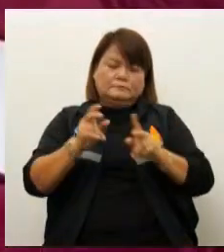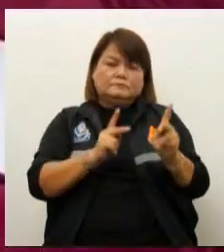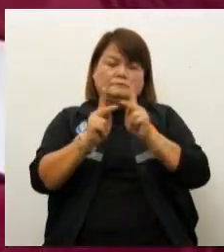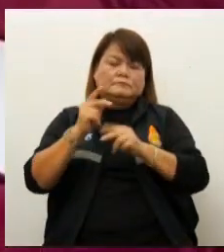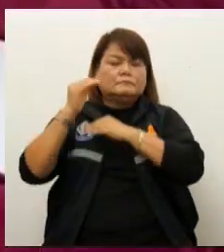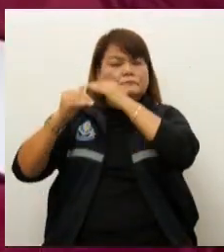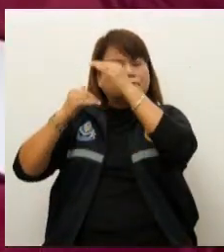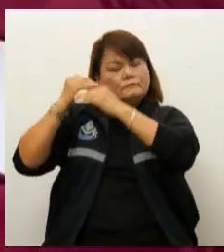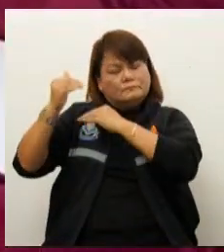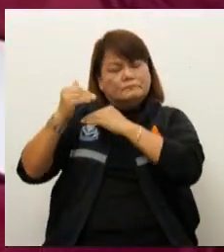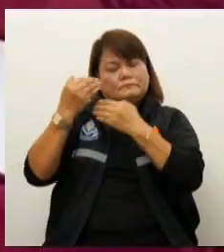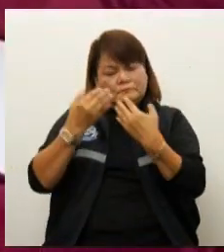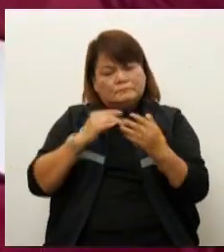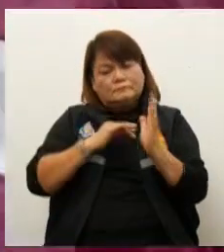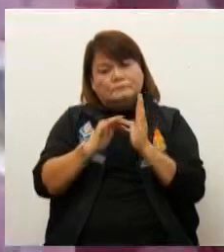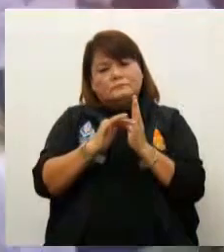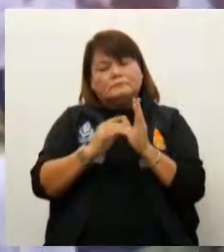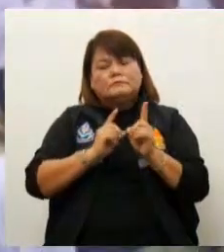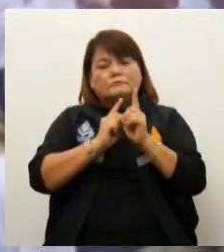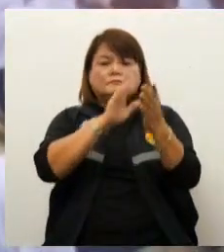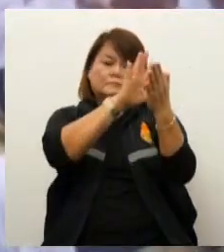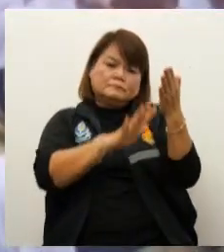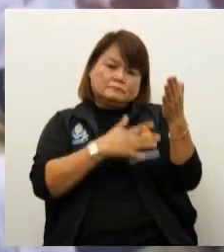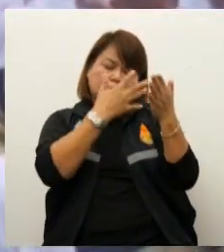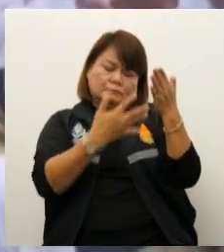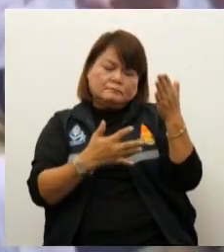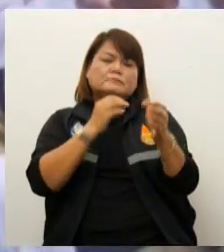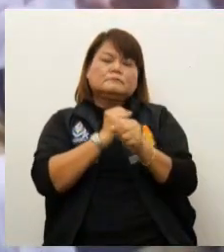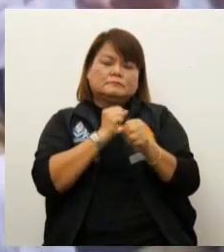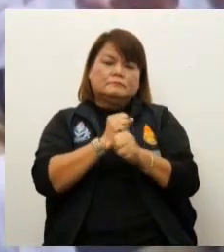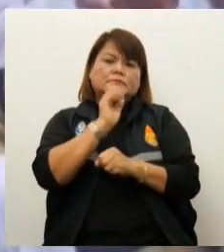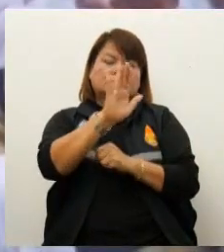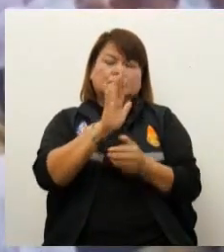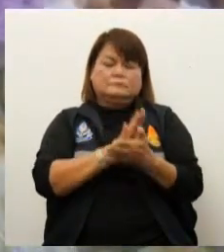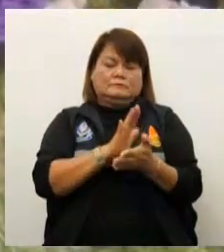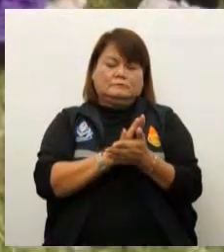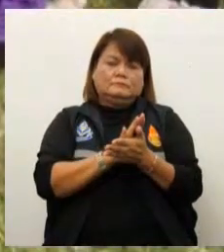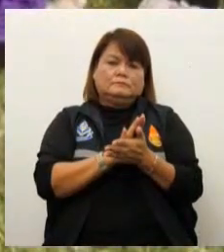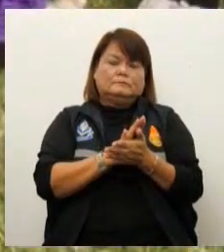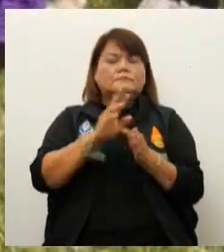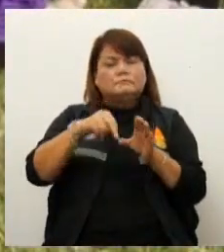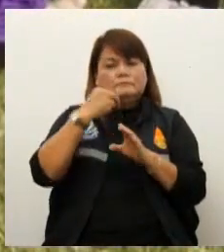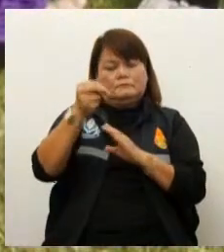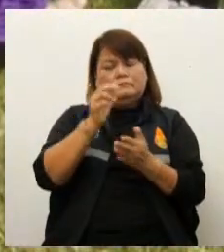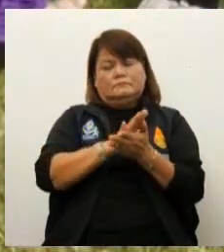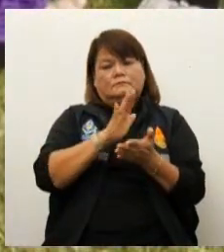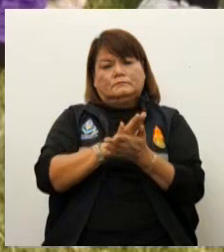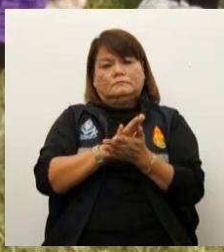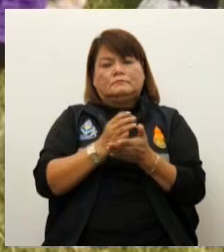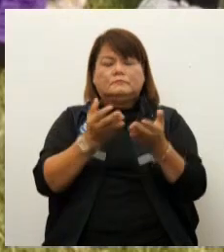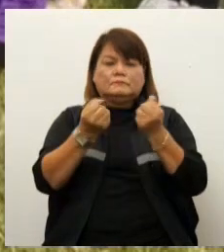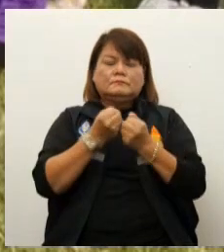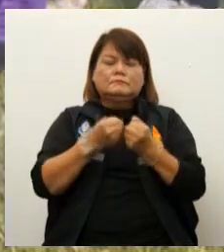คุณภาพการศึกษาตามแผนปฏิบัติการของโรงเรียนนอกจากนี้โรงเรียนบ้านทุ่งคาได้รับการ